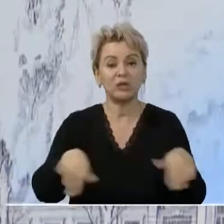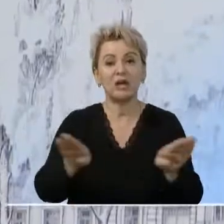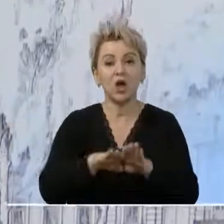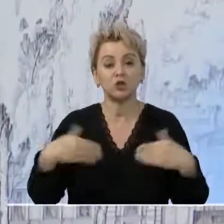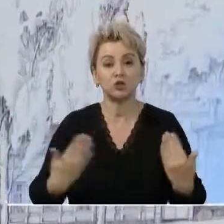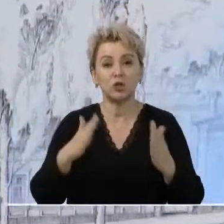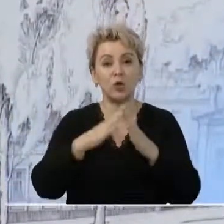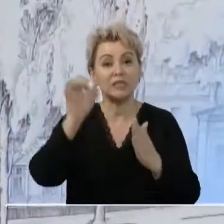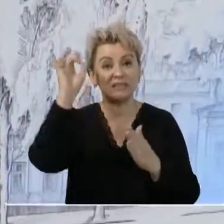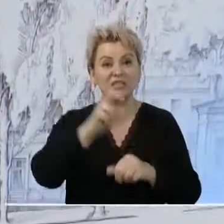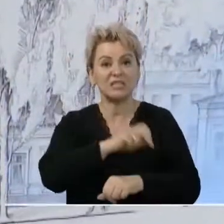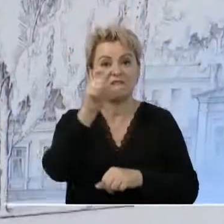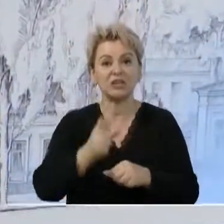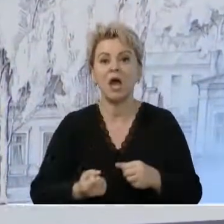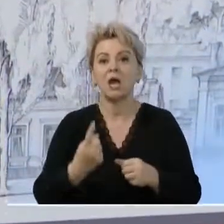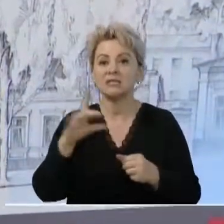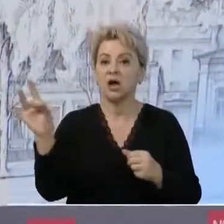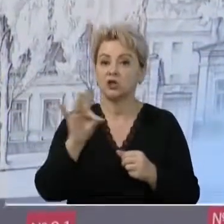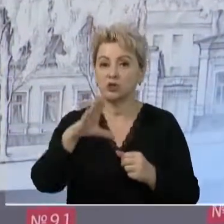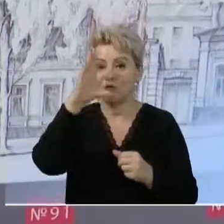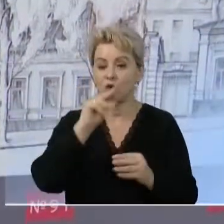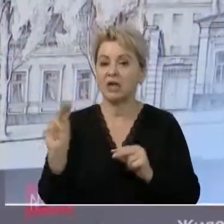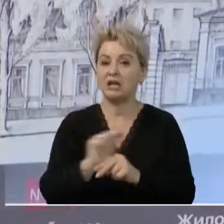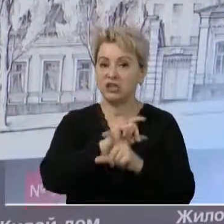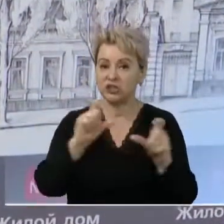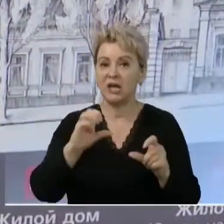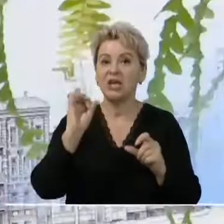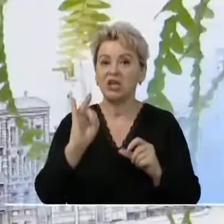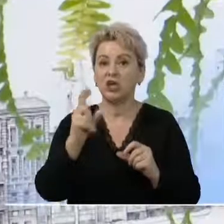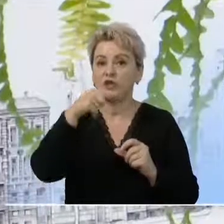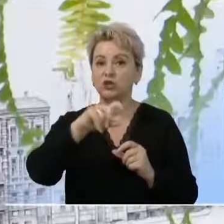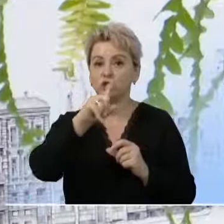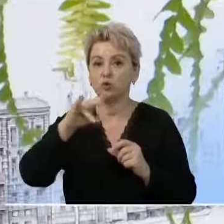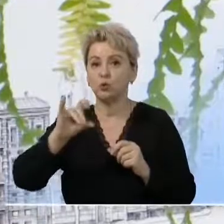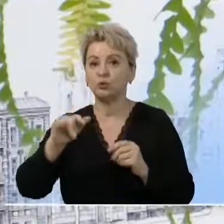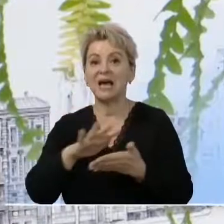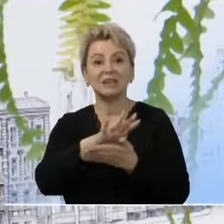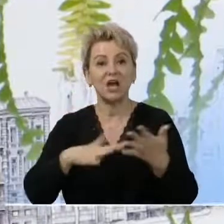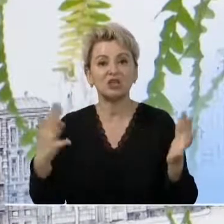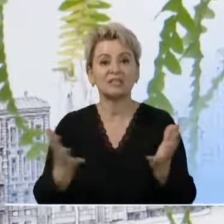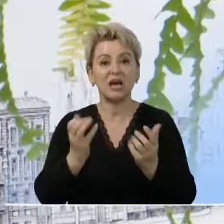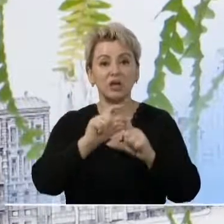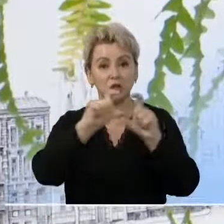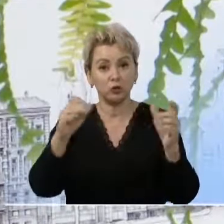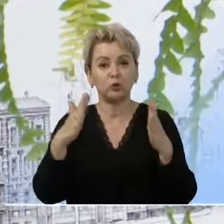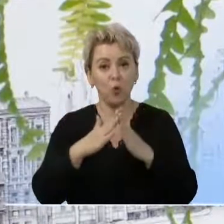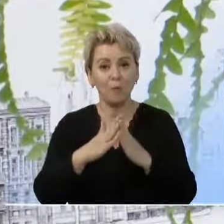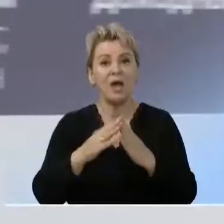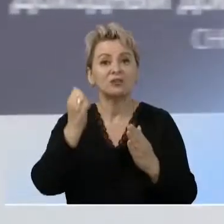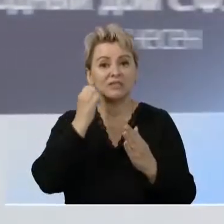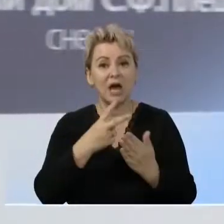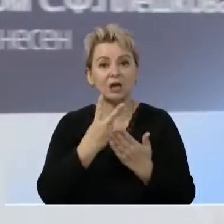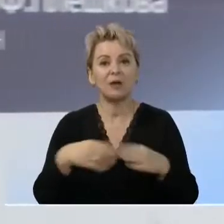жилой дом известного врача, основателя ростовской водолечебницы Ильи Рындзюна. Здание сохранилось, но в крайне запущенном виде,